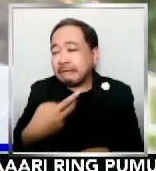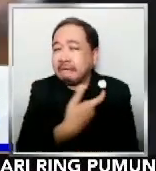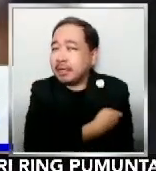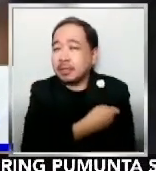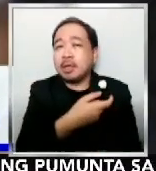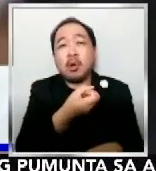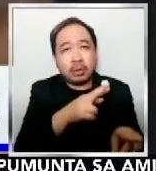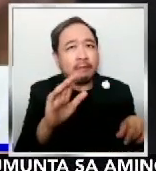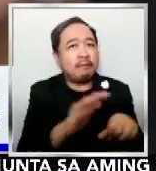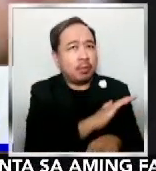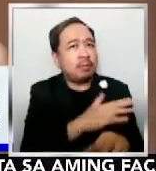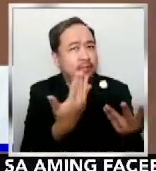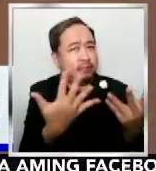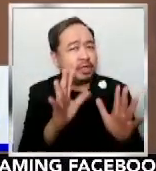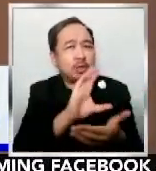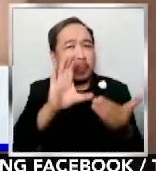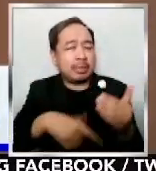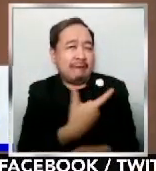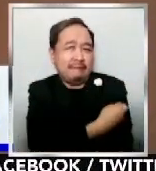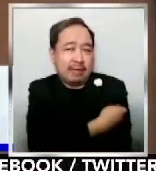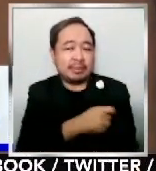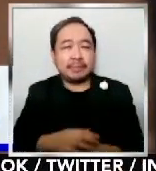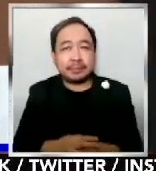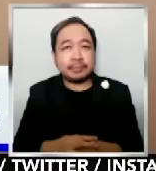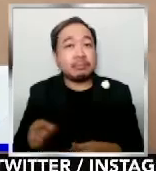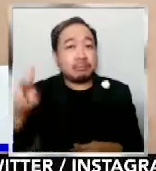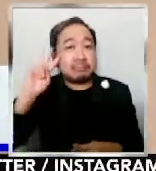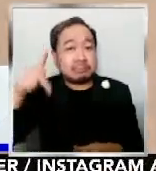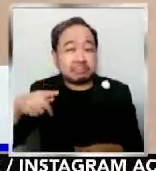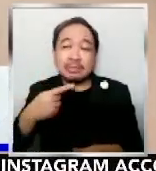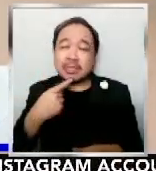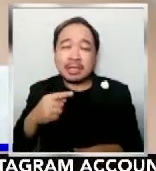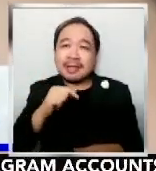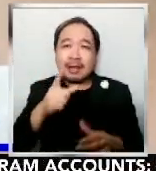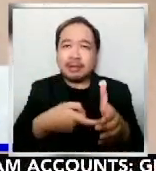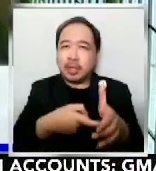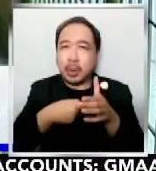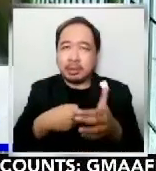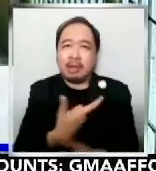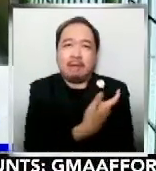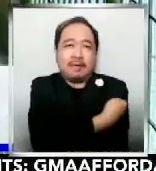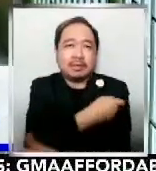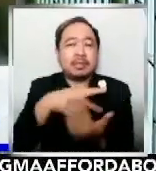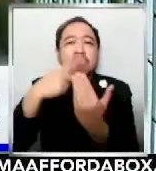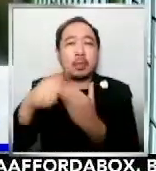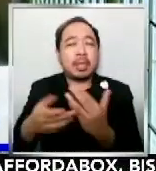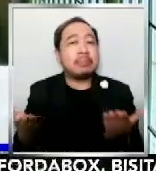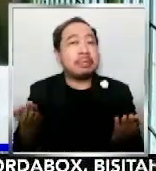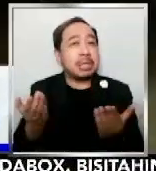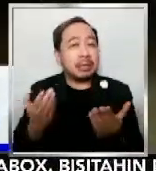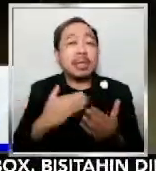estudyante. Sabi ng bise, hindi naman kasi mandatory ang vaccination program ng bansa. May ilang paaralan din